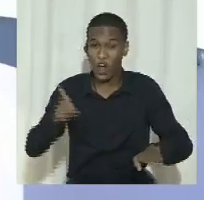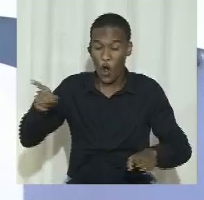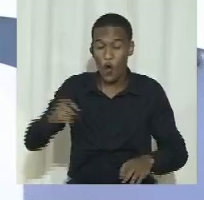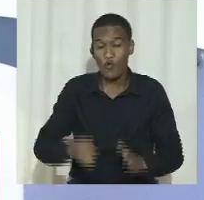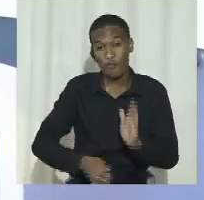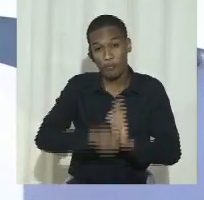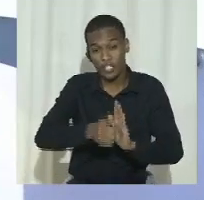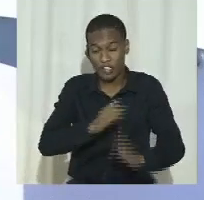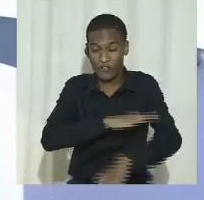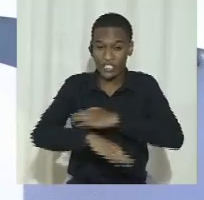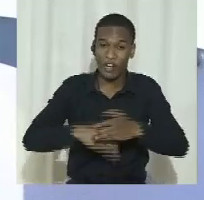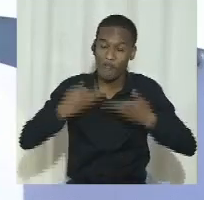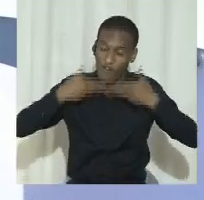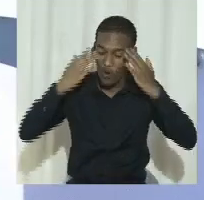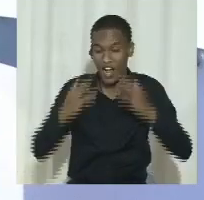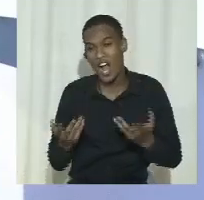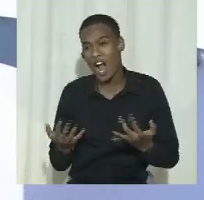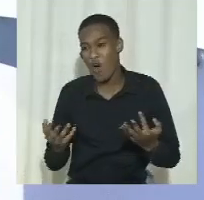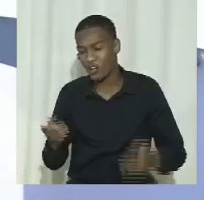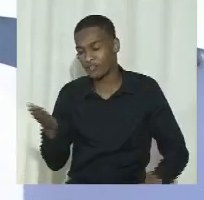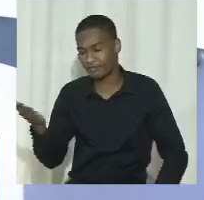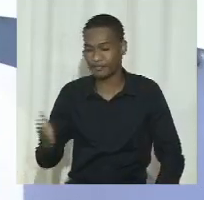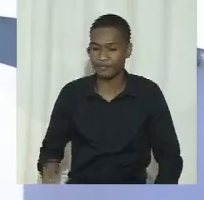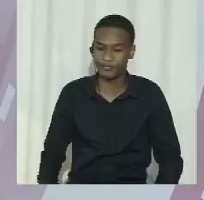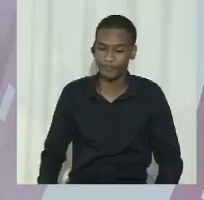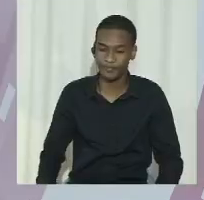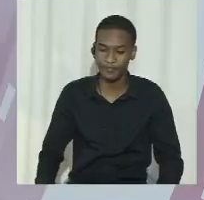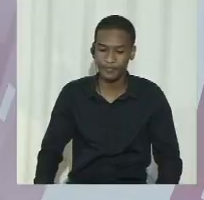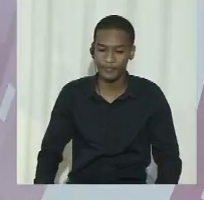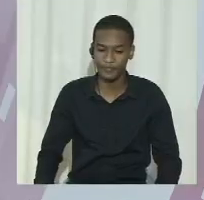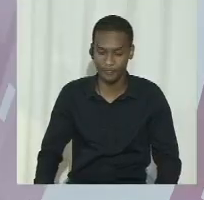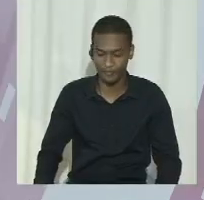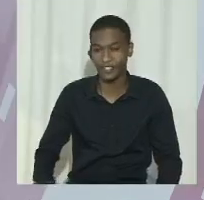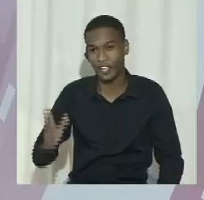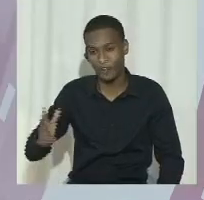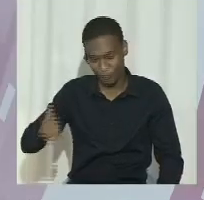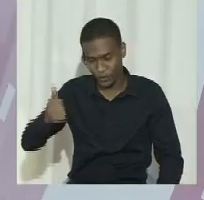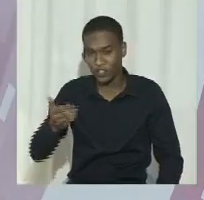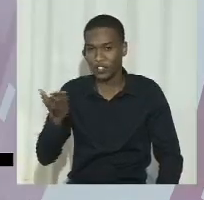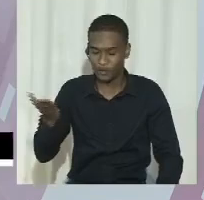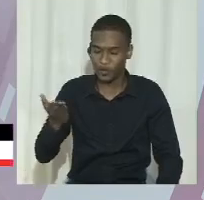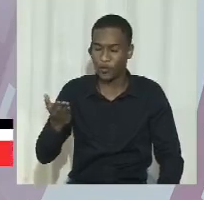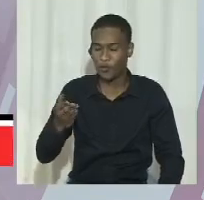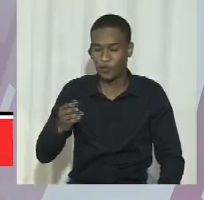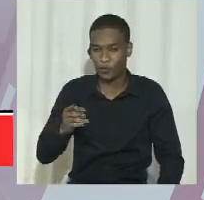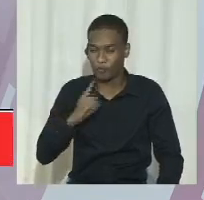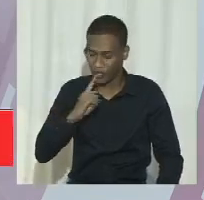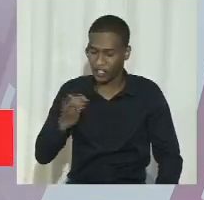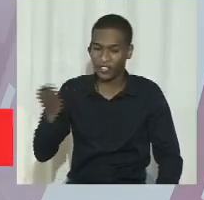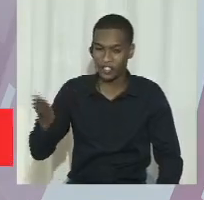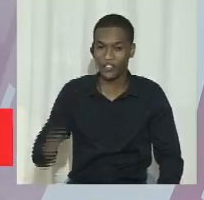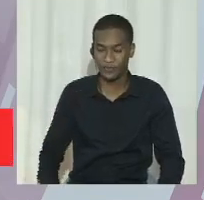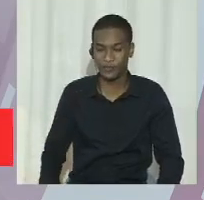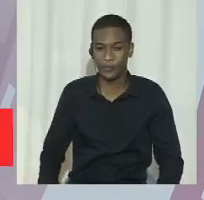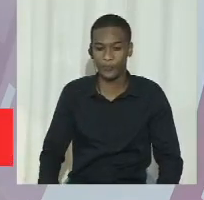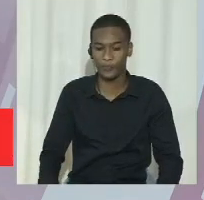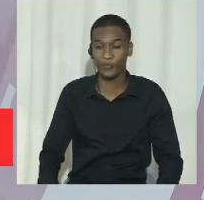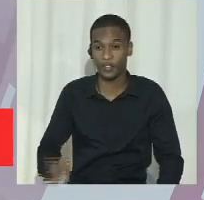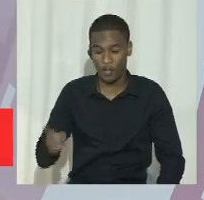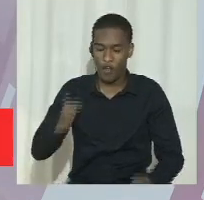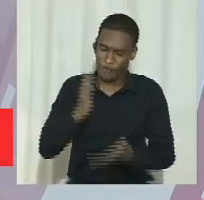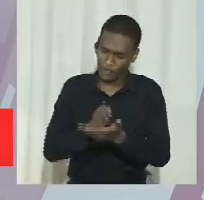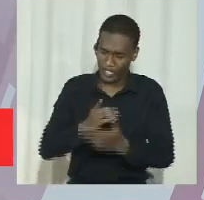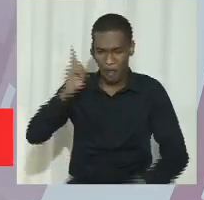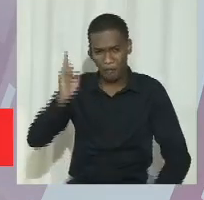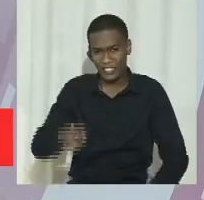ny fahasalamam-bahoaka izay iandraiketanao manokana. Ia, misaotra betsaka ny amin'izay ary tena anatin'ny efa misy zavatra misy lamina